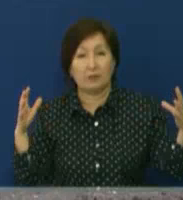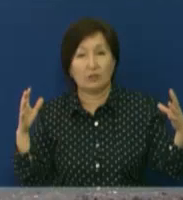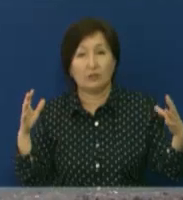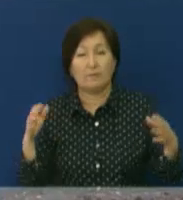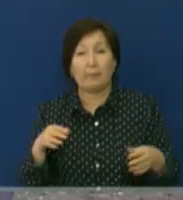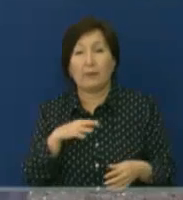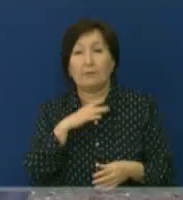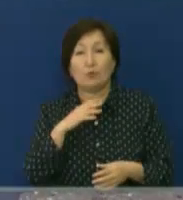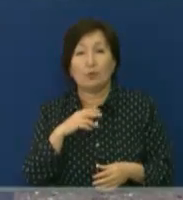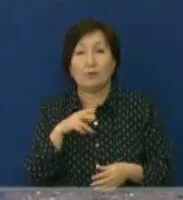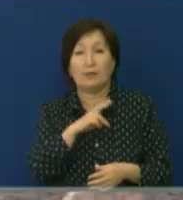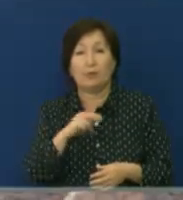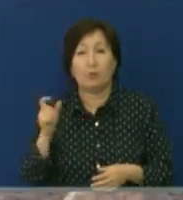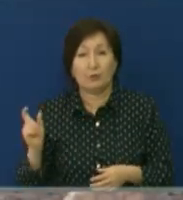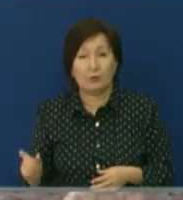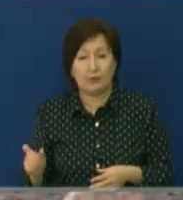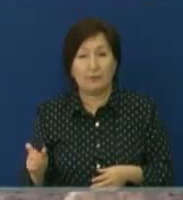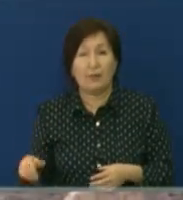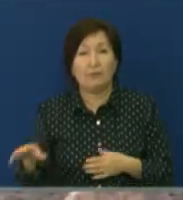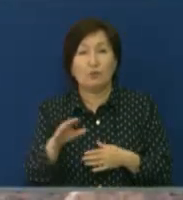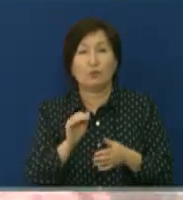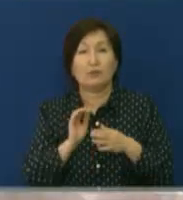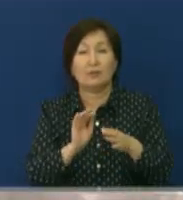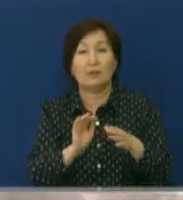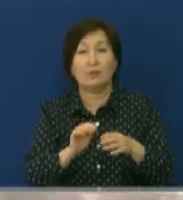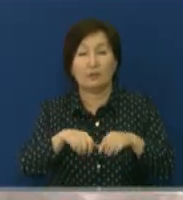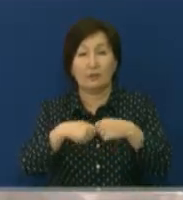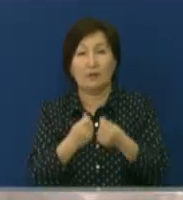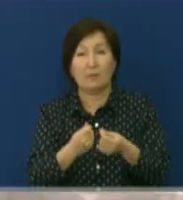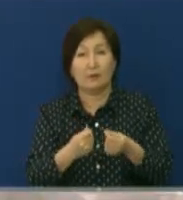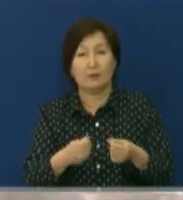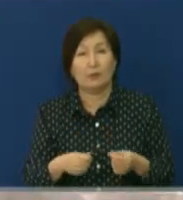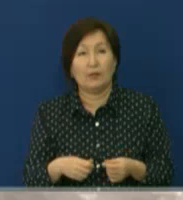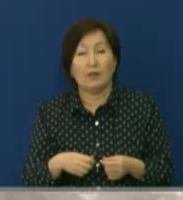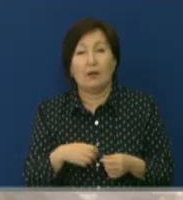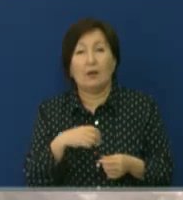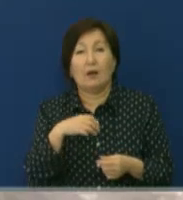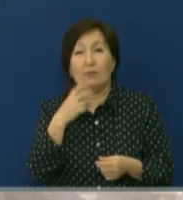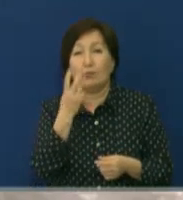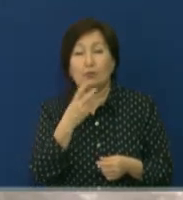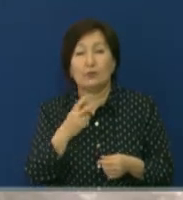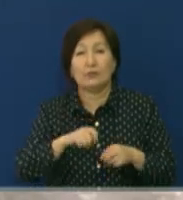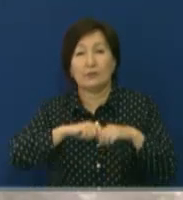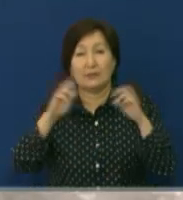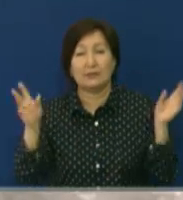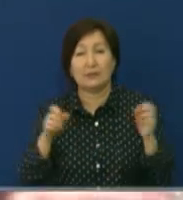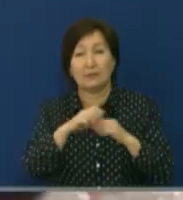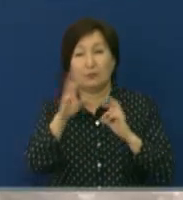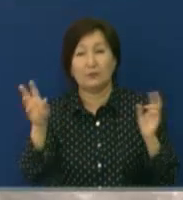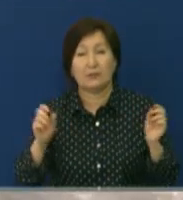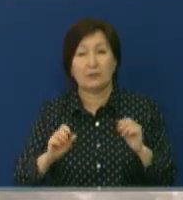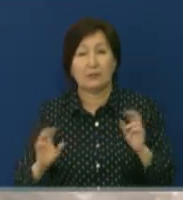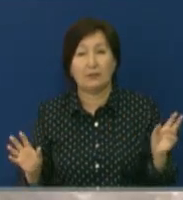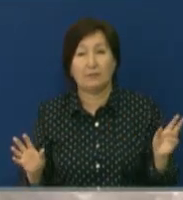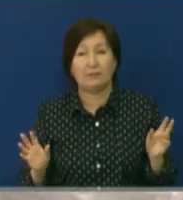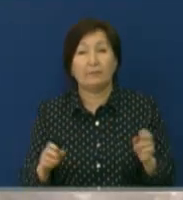работников они все это трактором толкают и все все это разломали хотя же не только у нас это по всему городу такое творится а не накопят